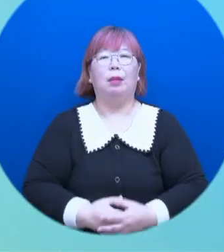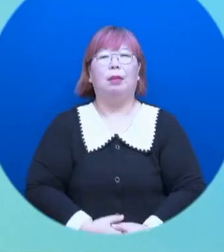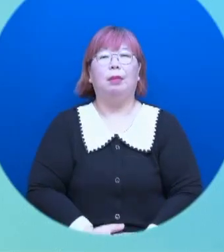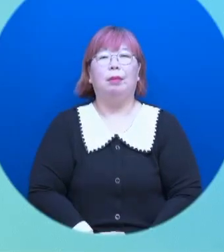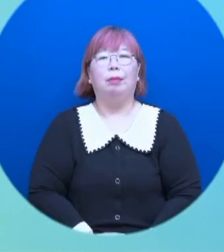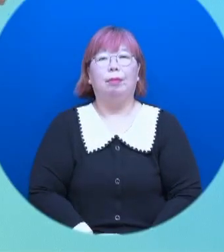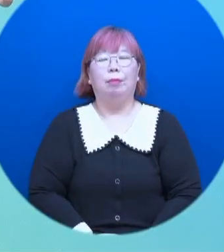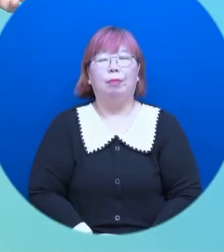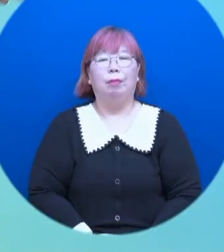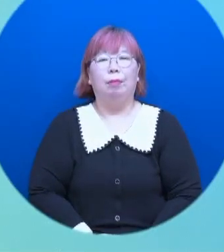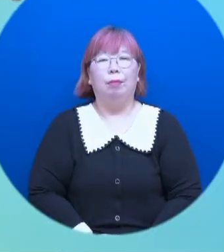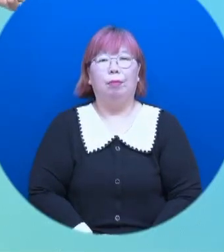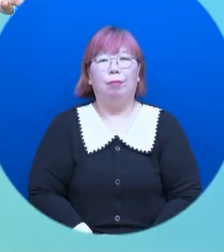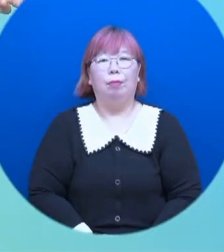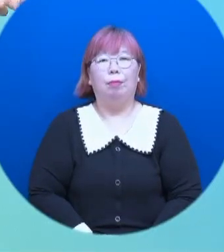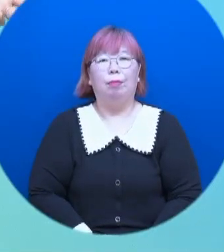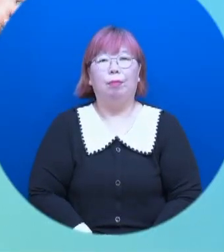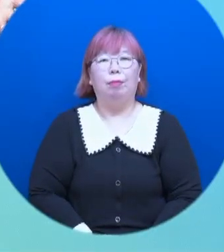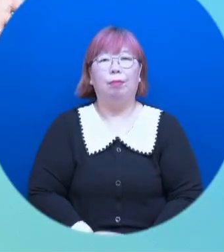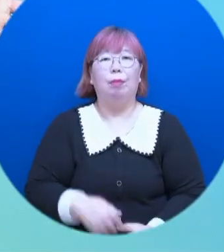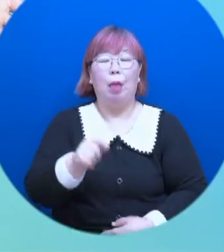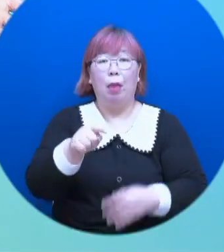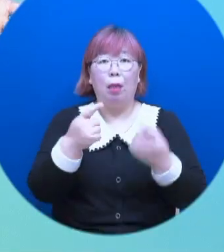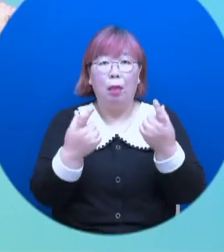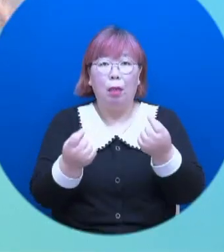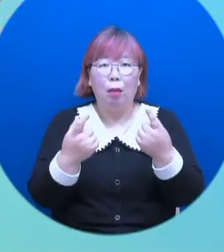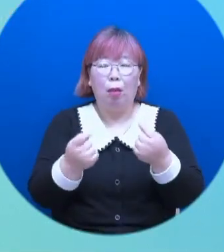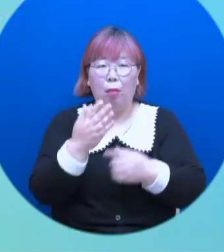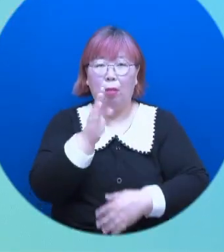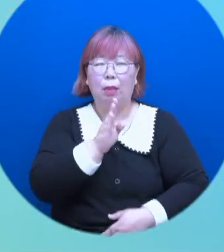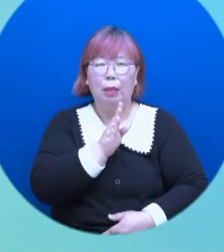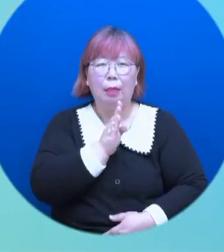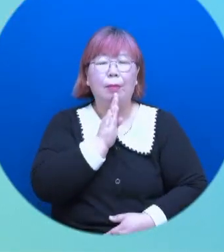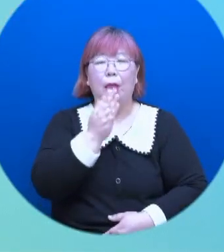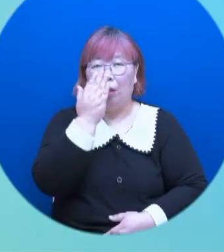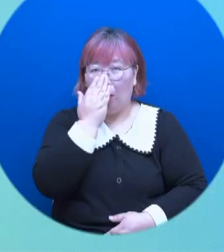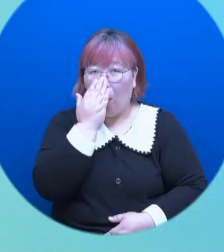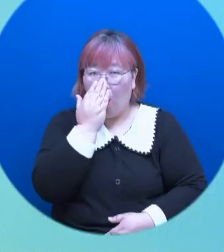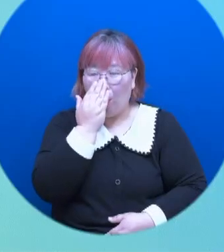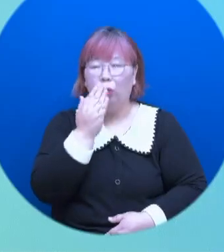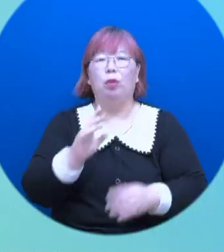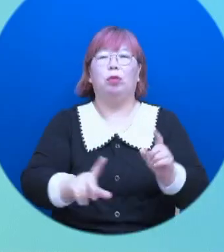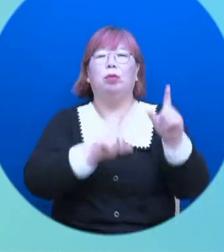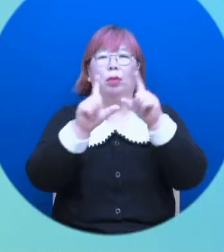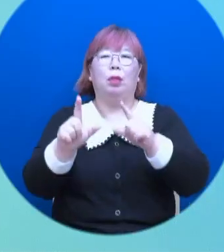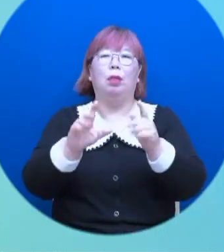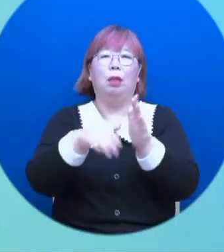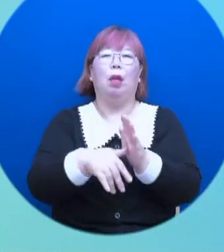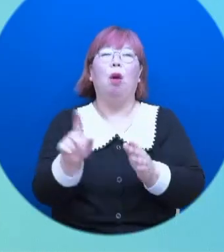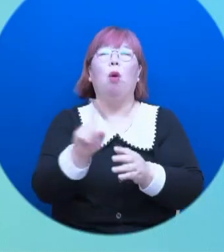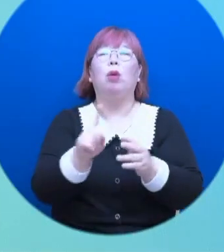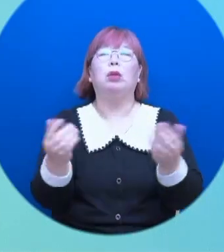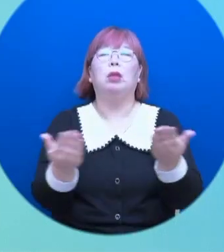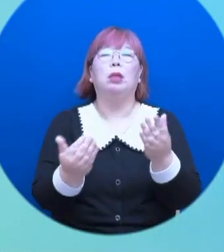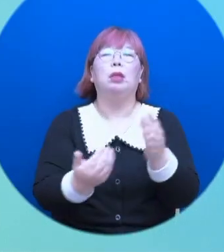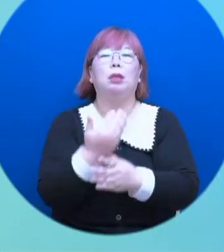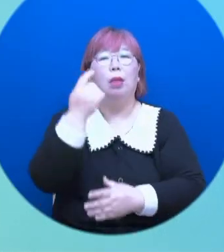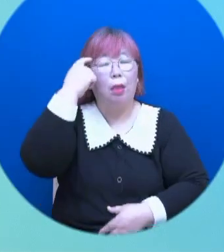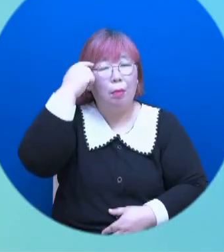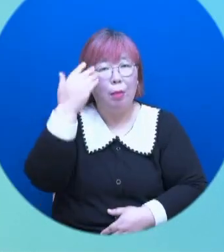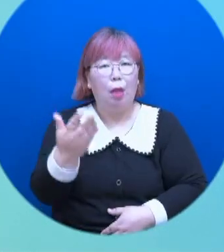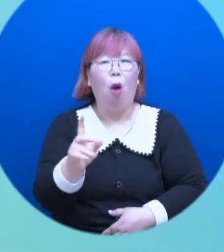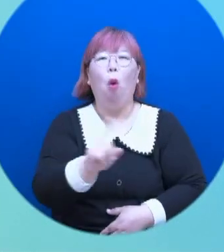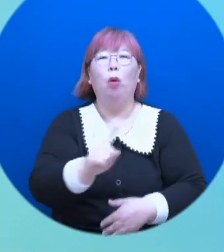그렇다면 이런 겸손, 참된 겸손을 가지고 살아갈 때 우리 삶에 어떤 일이 일어날까요? 어떤